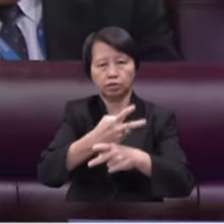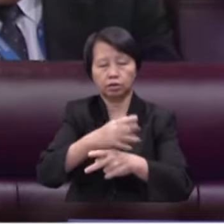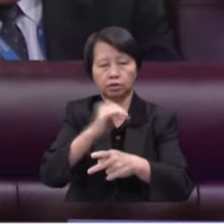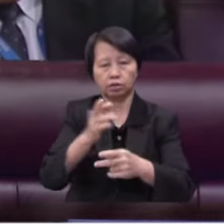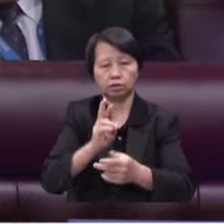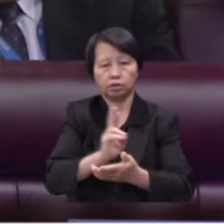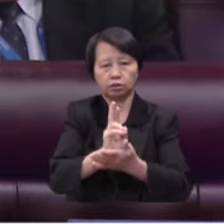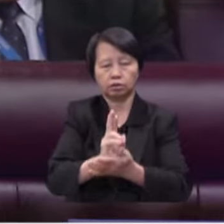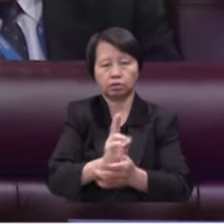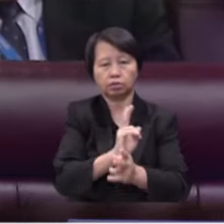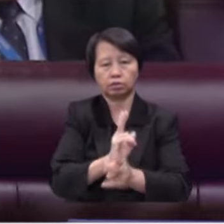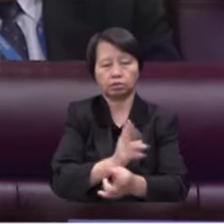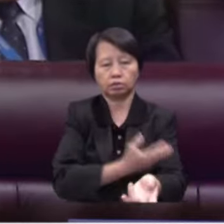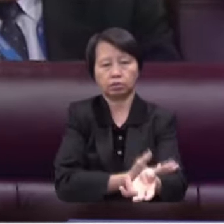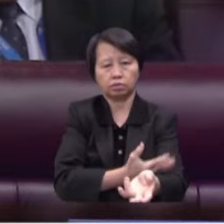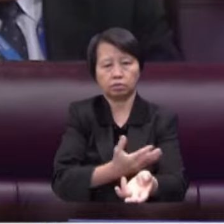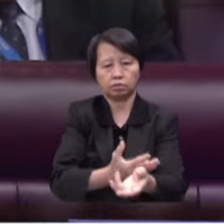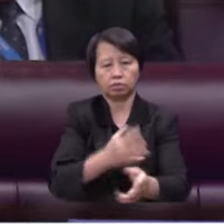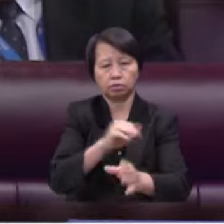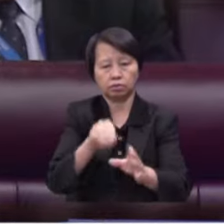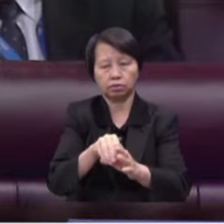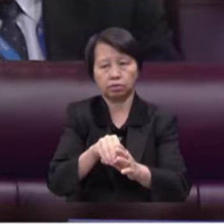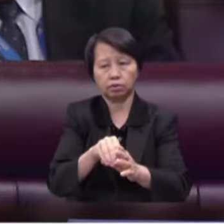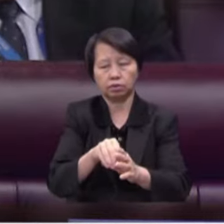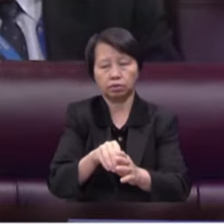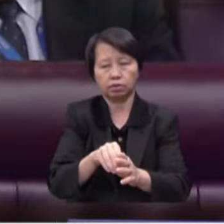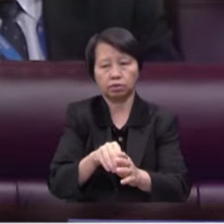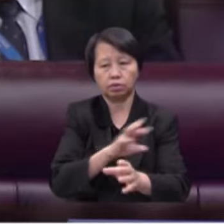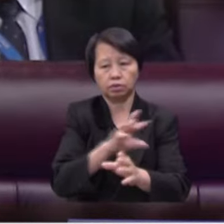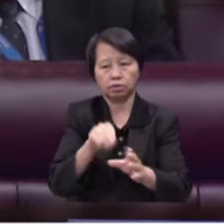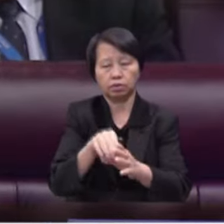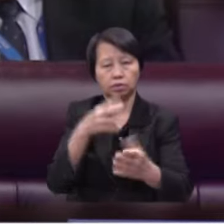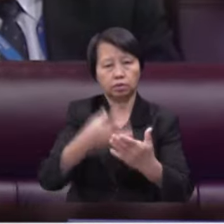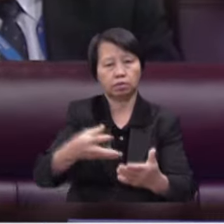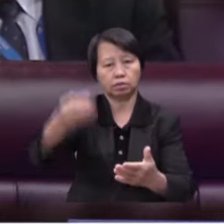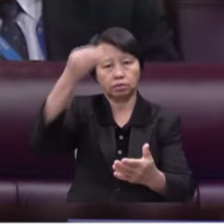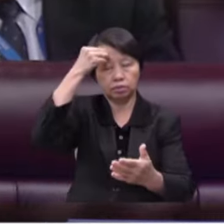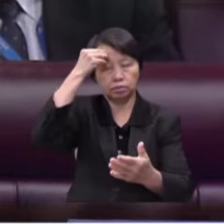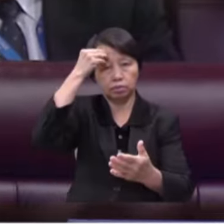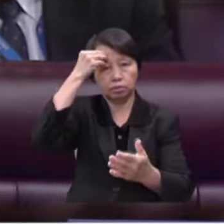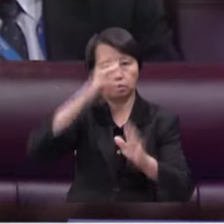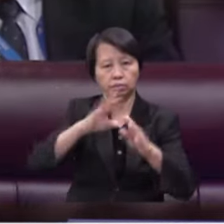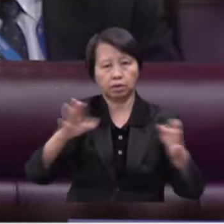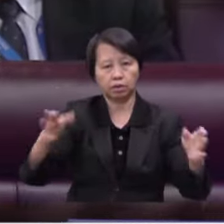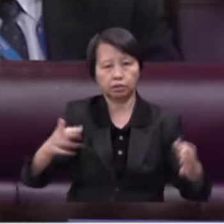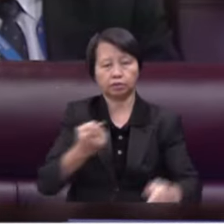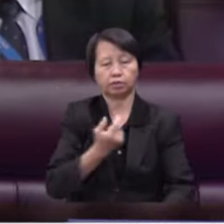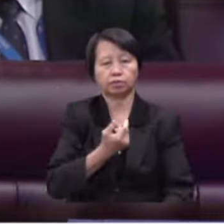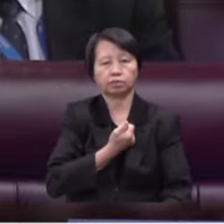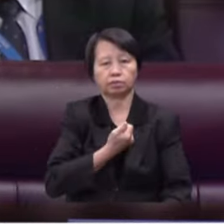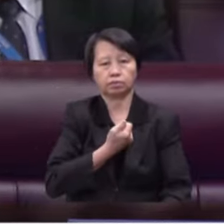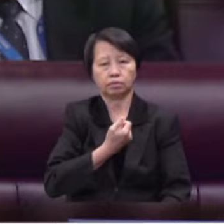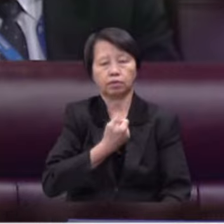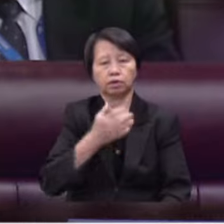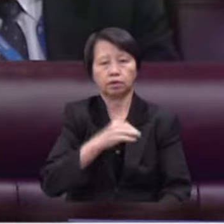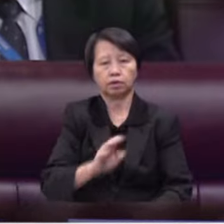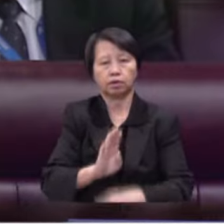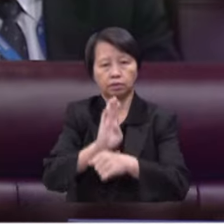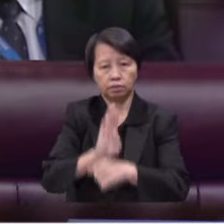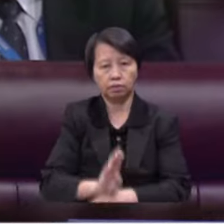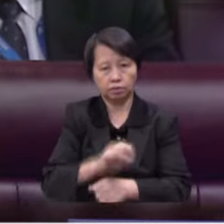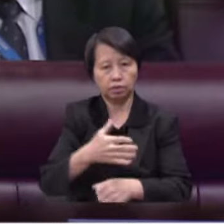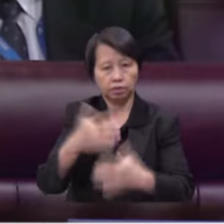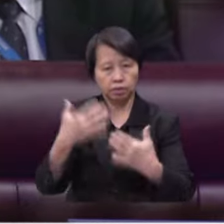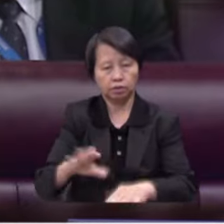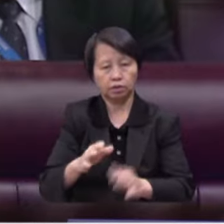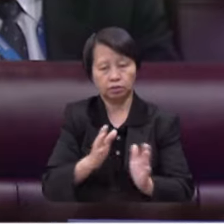pemeliharaan warisan termasuk pembelajaran bahasa ibunda dan kebudayaan yang